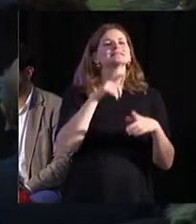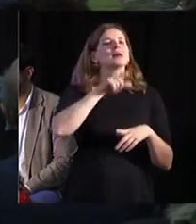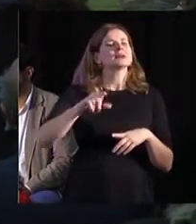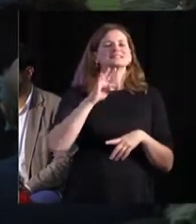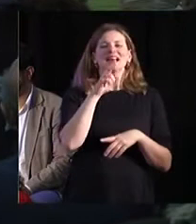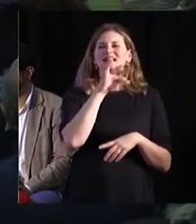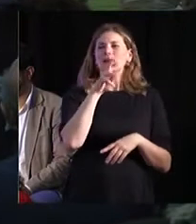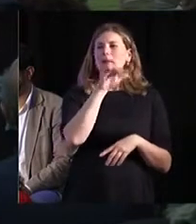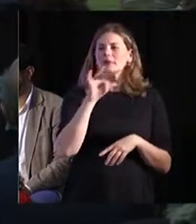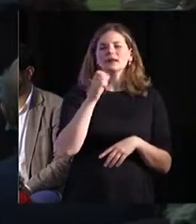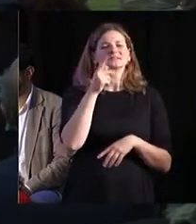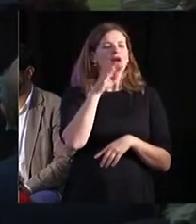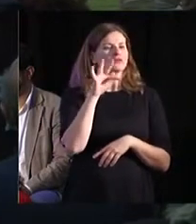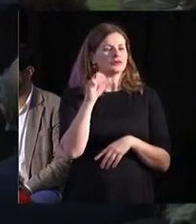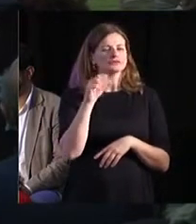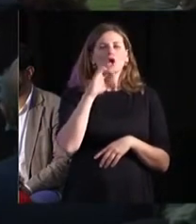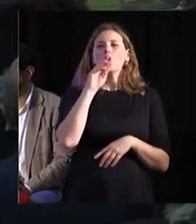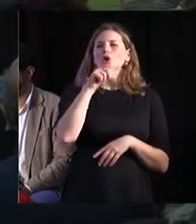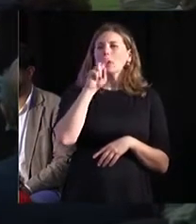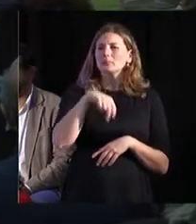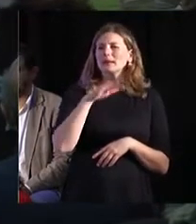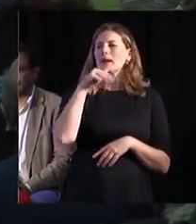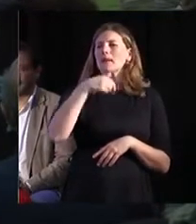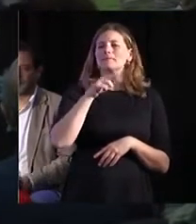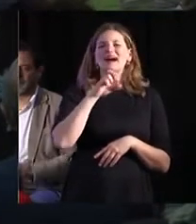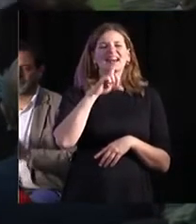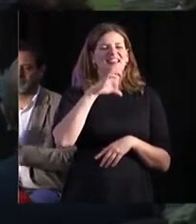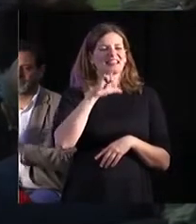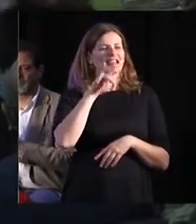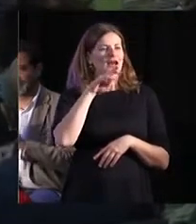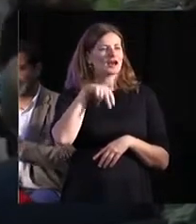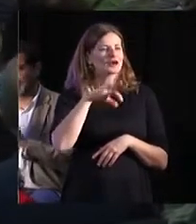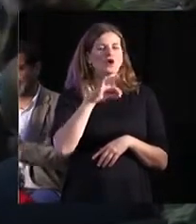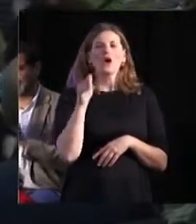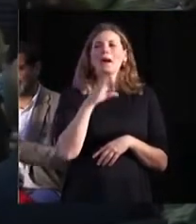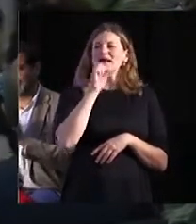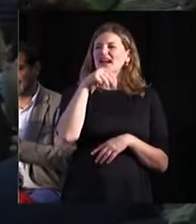Pàmia, l'Alfons Comín, Marcelino Camacho i tants altres, que són un orgull.